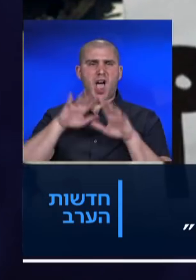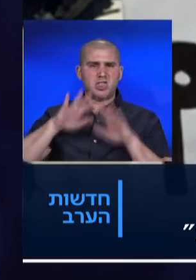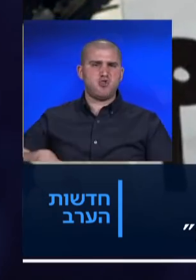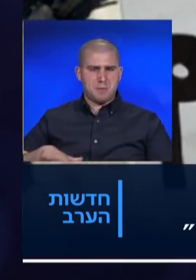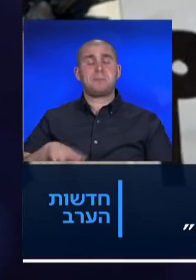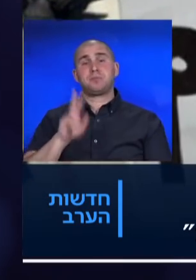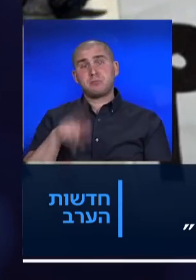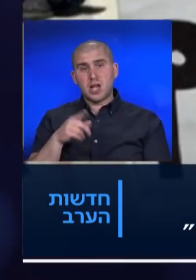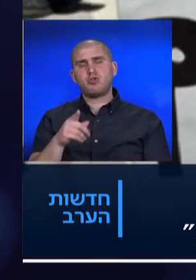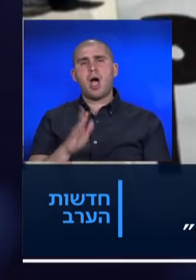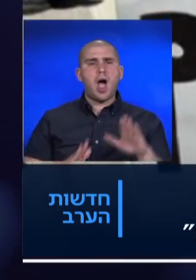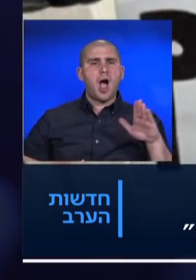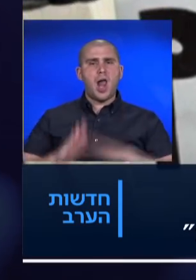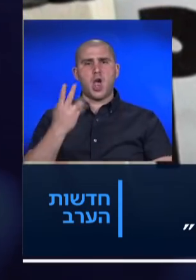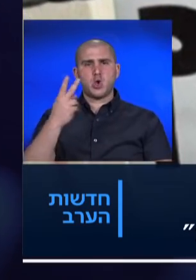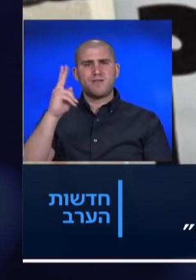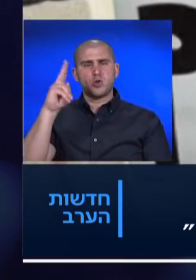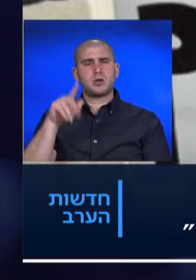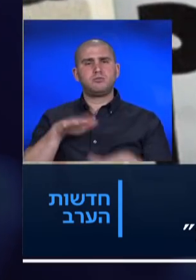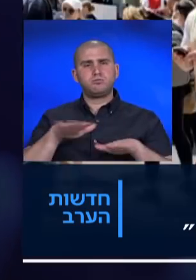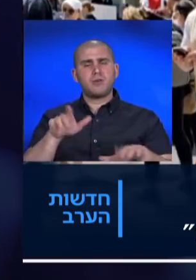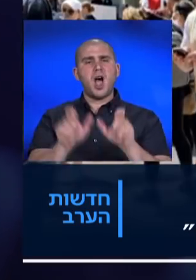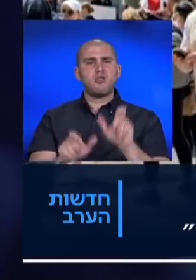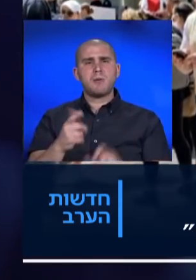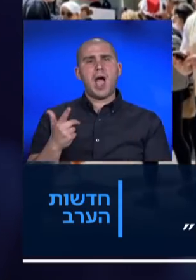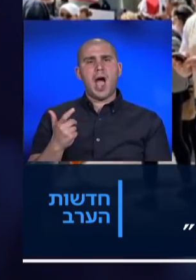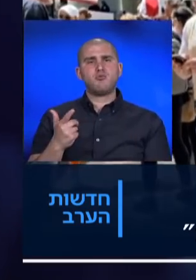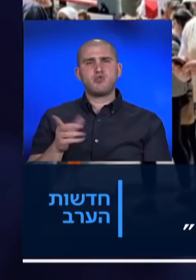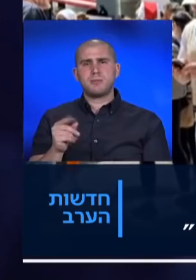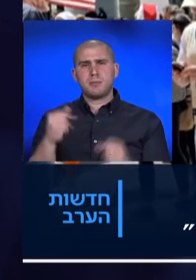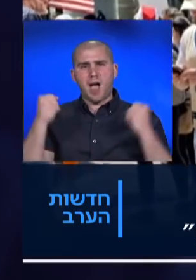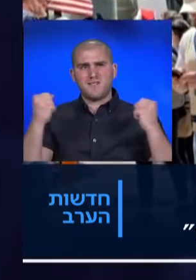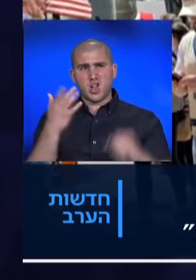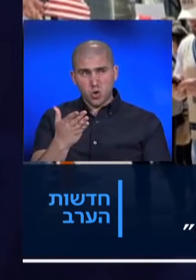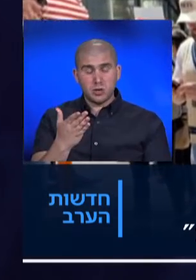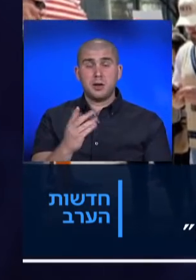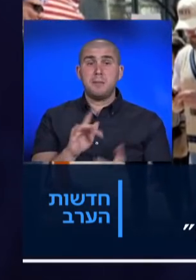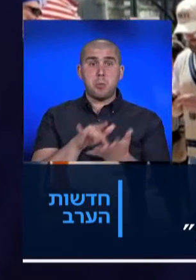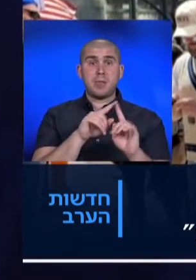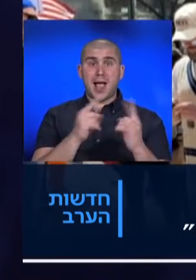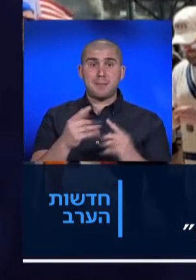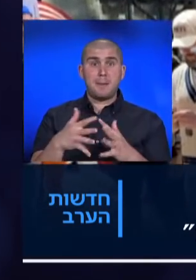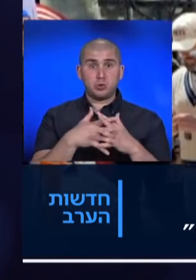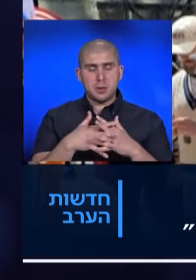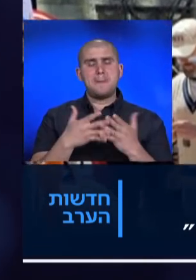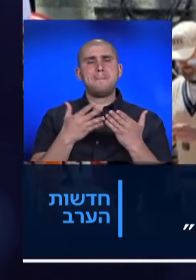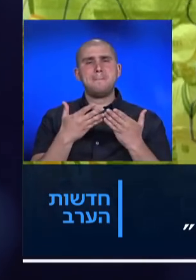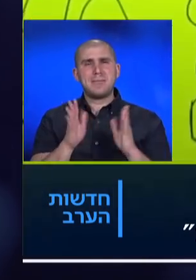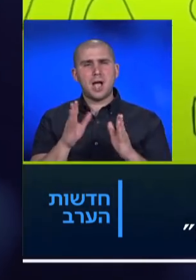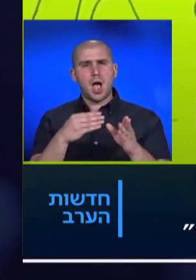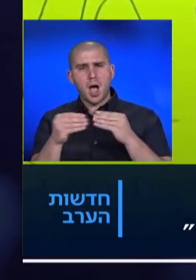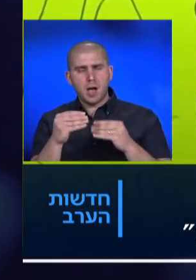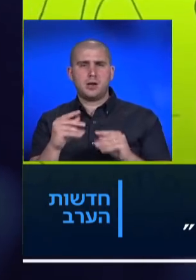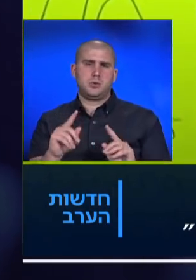עלייה בנוכחות של אנשים חמושים בהפגנות האלה. במקומות אחרים בארצות הברית הפתיחה מתנהלת דווקא כסדרה,